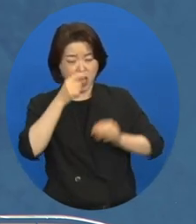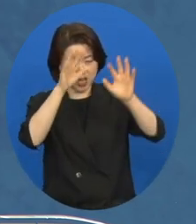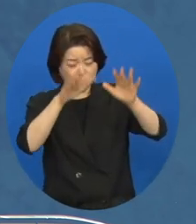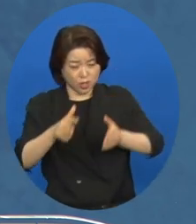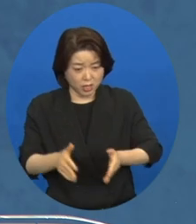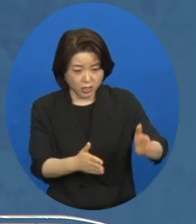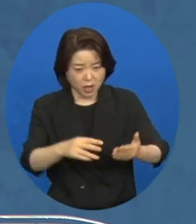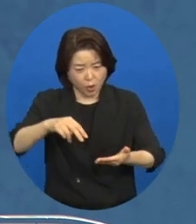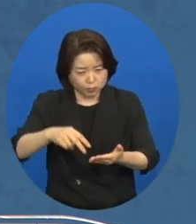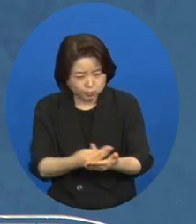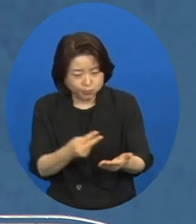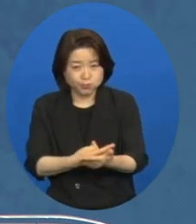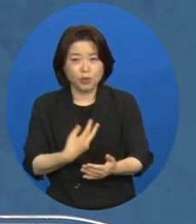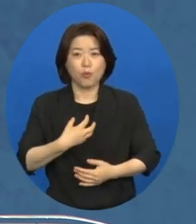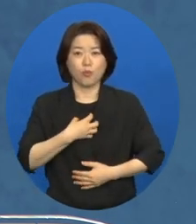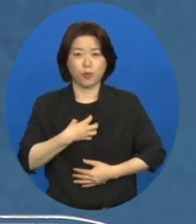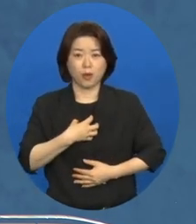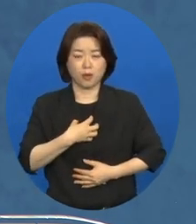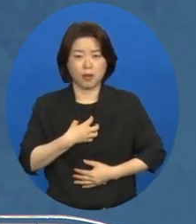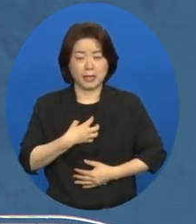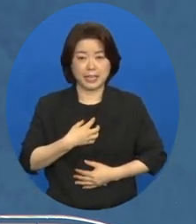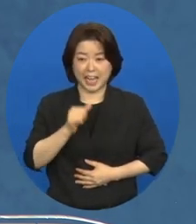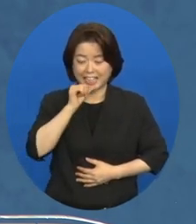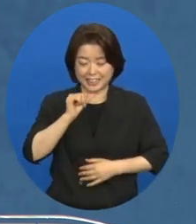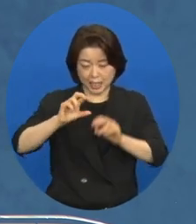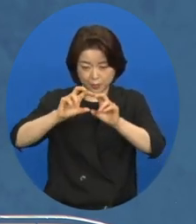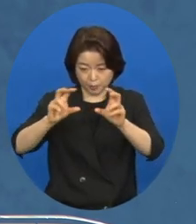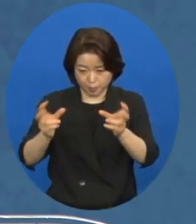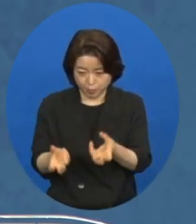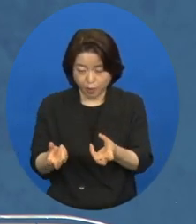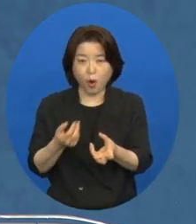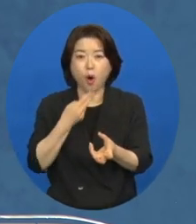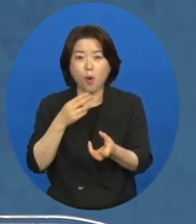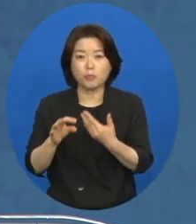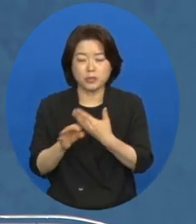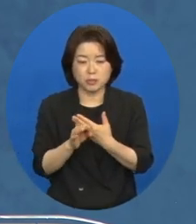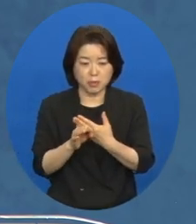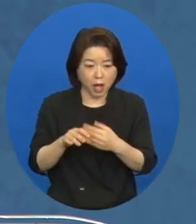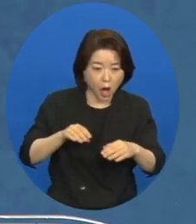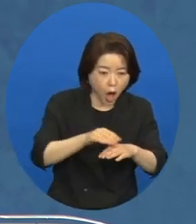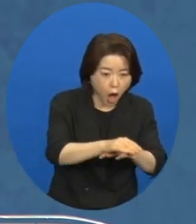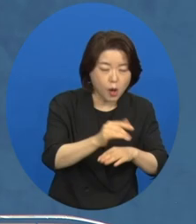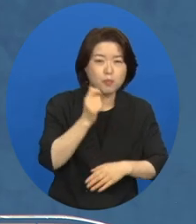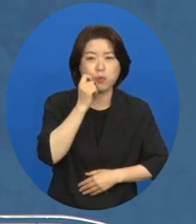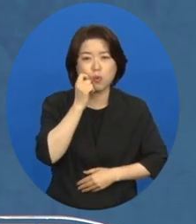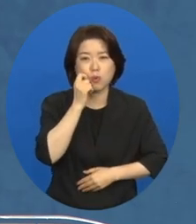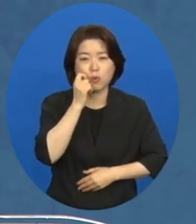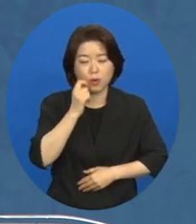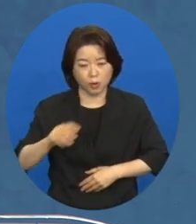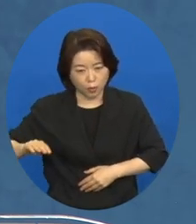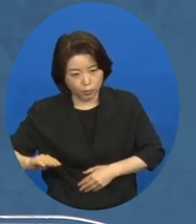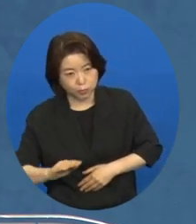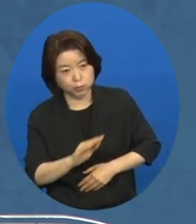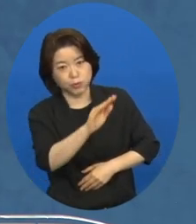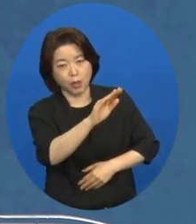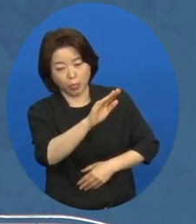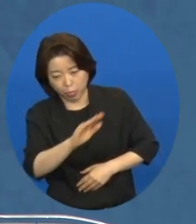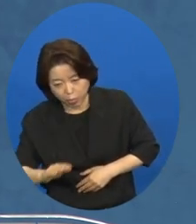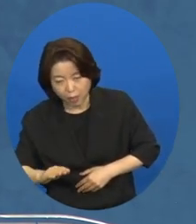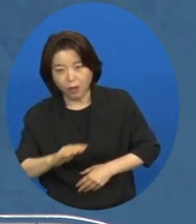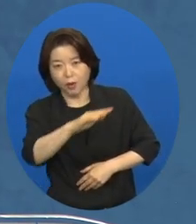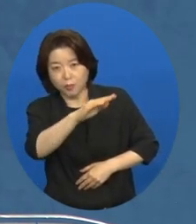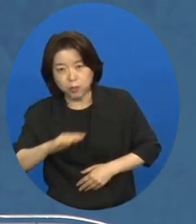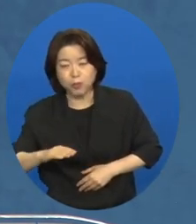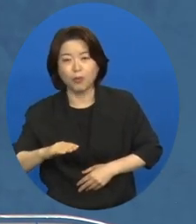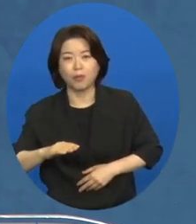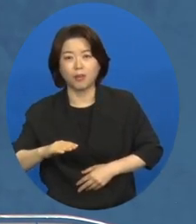겁니다. 그래서 도저히 체인을 설치하지 않고는 뭐 이제 꼼짝할 수 없이 오르막길을 오르다가 너무나